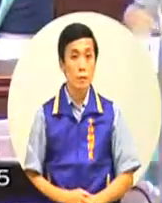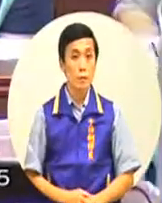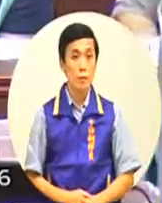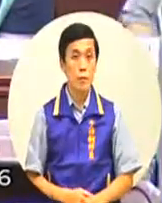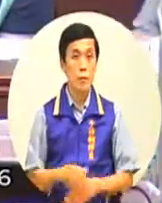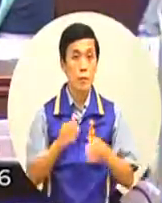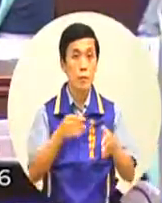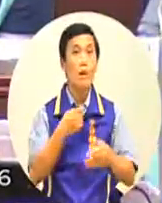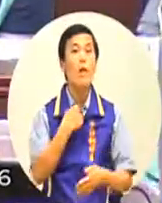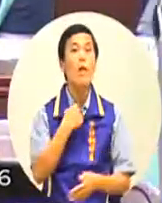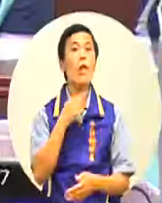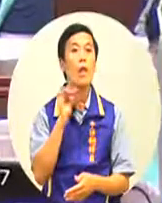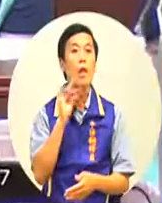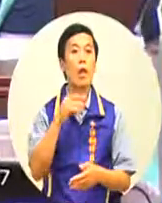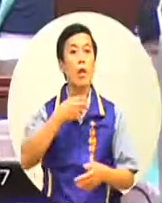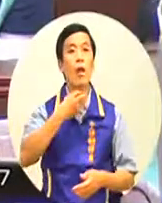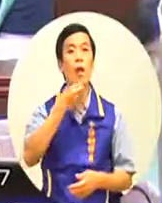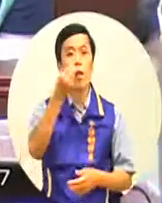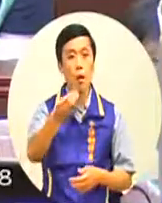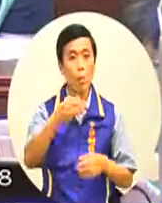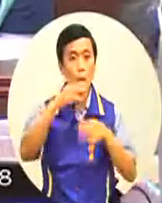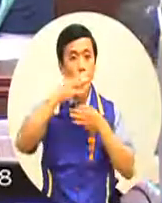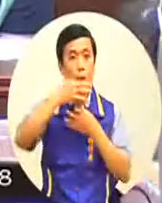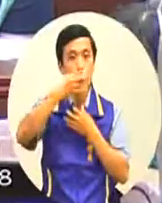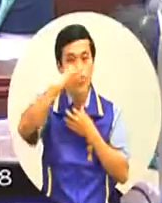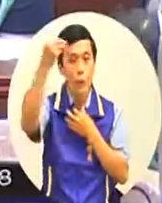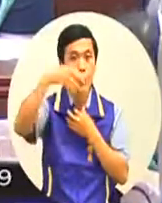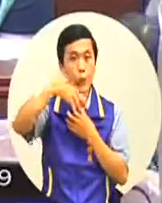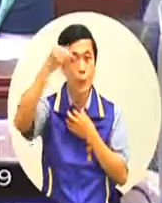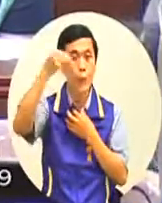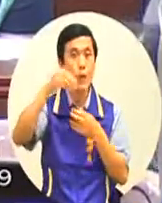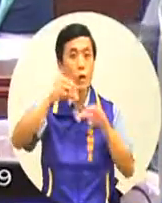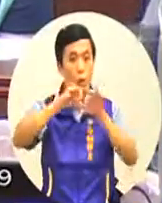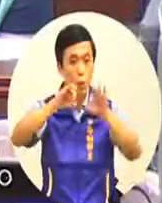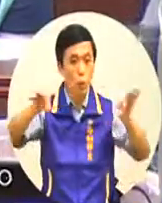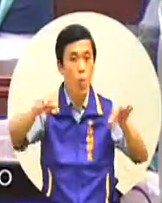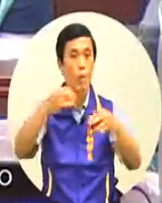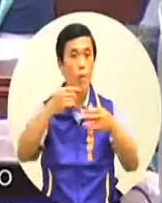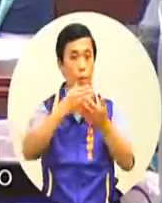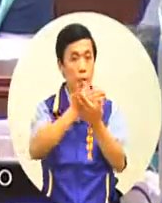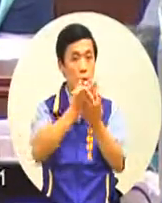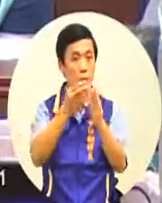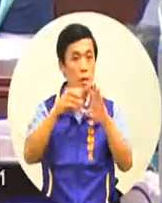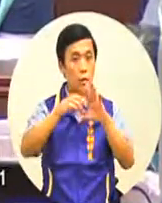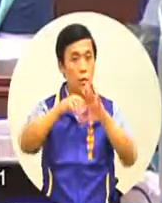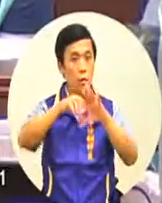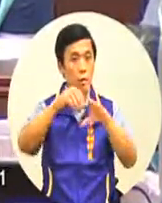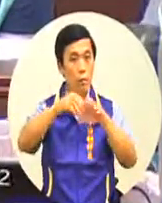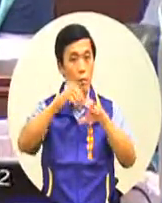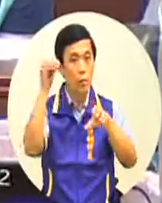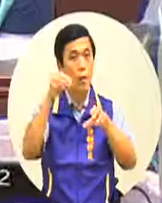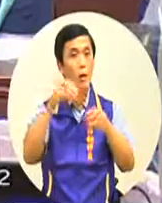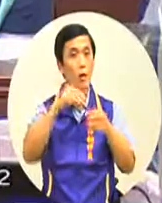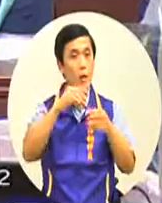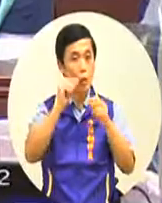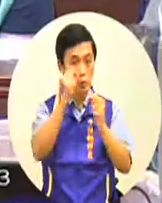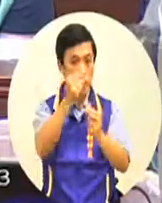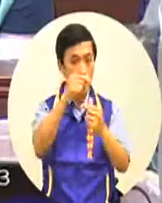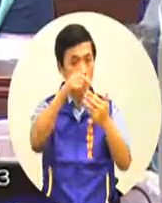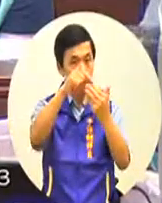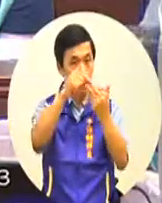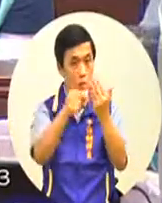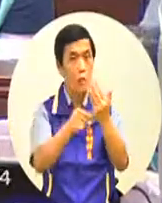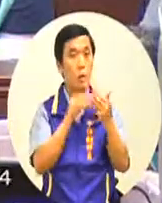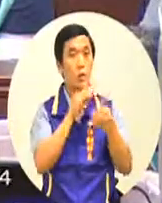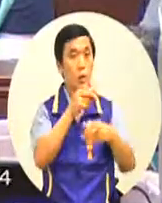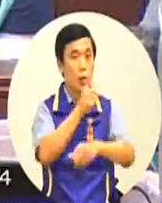抽痰、换药、换管线等这些侵入性技术有需要的这些标准流程，这些都是可以由护理